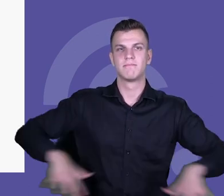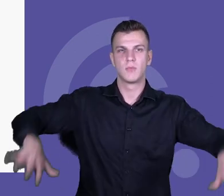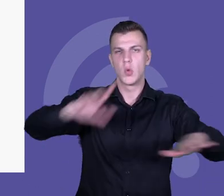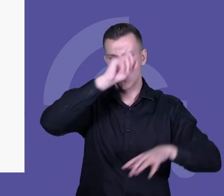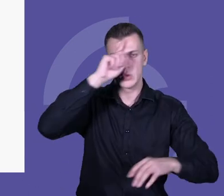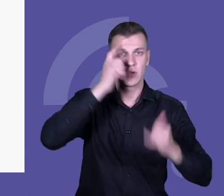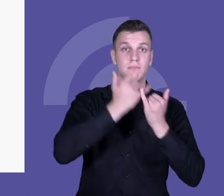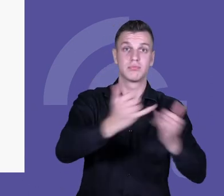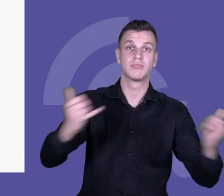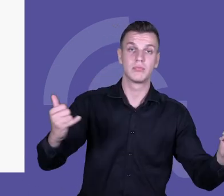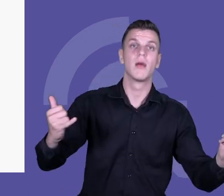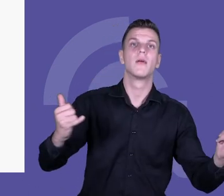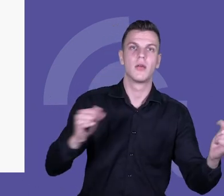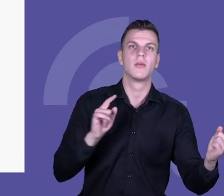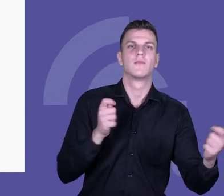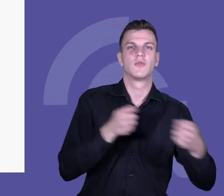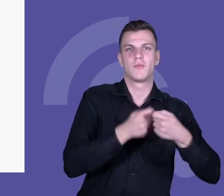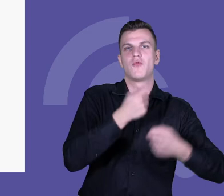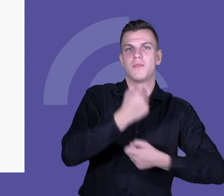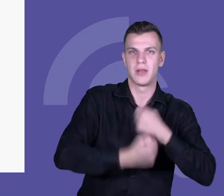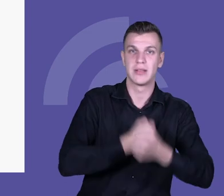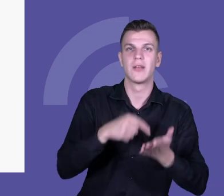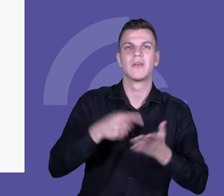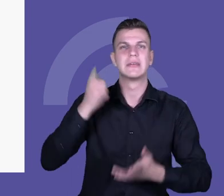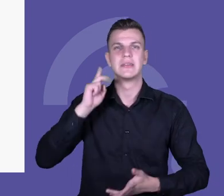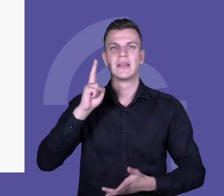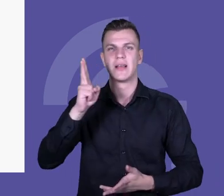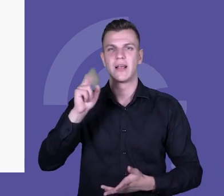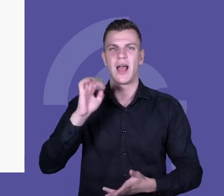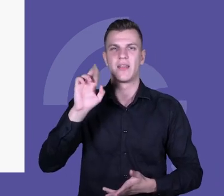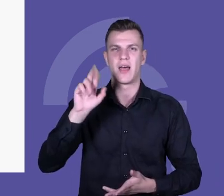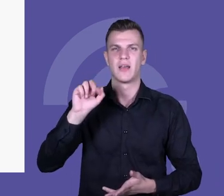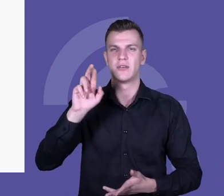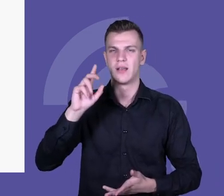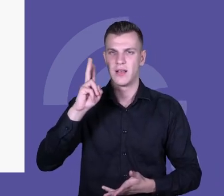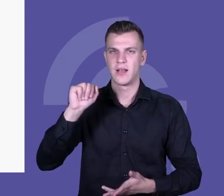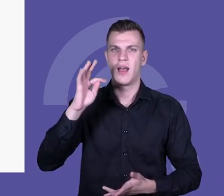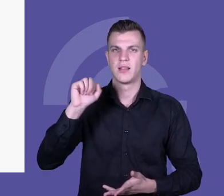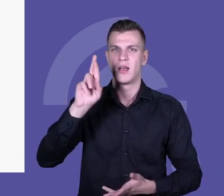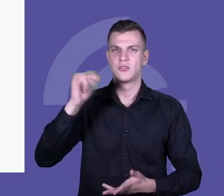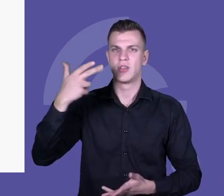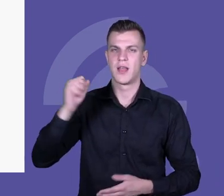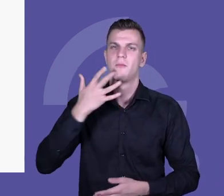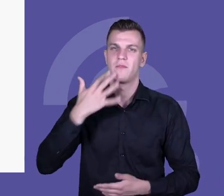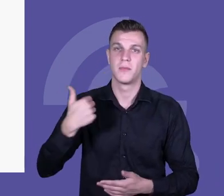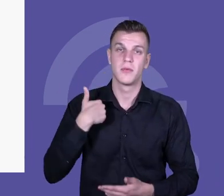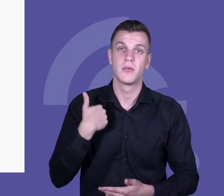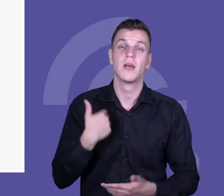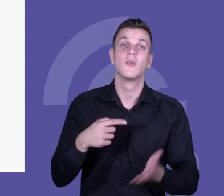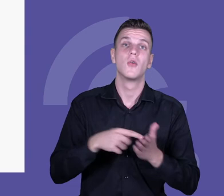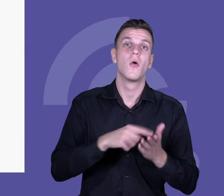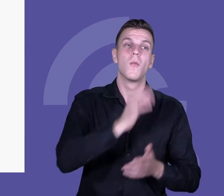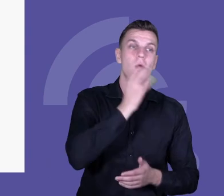Katarzyna, im więcej interakcji młodych ludzi z otoczeniem, im bardziej naturalne to